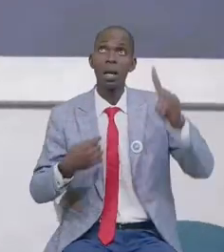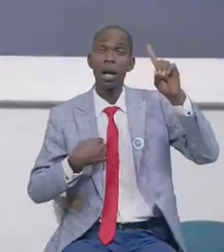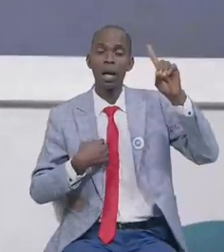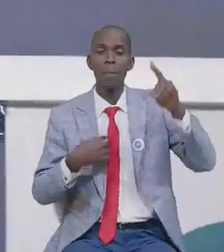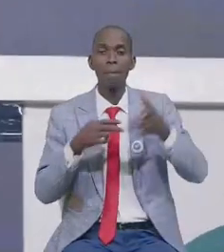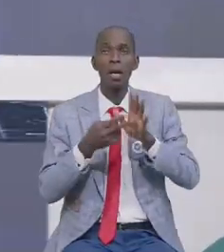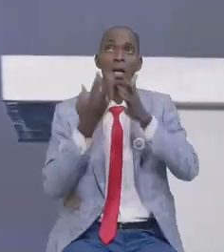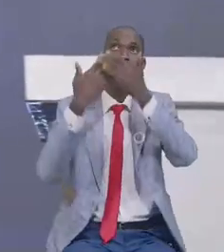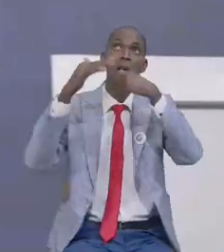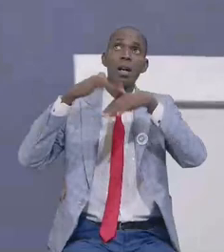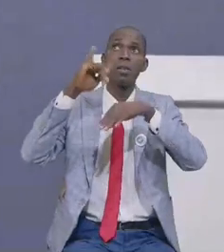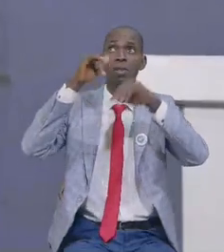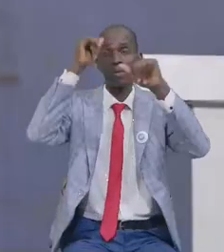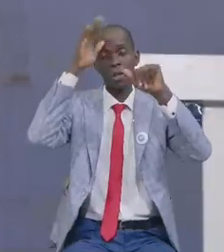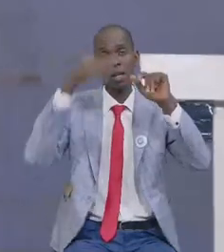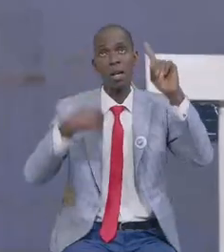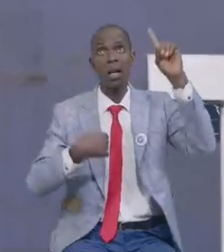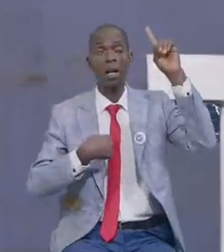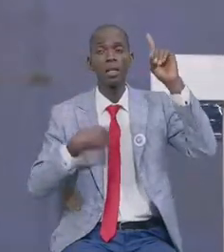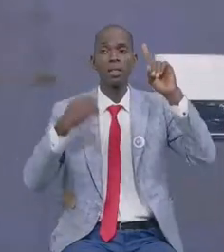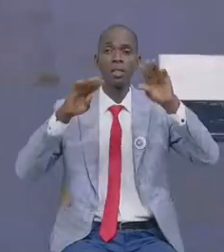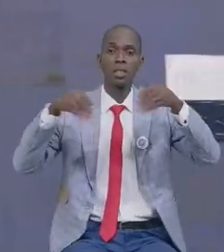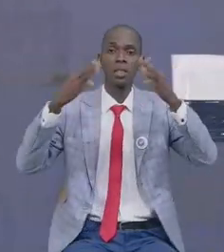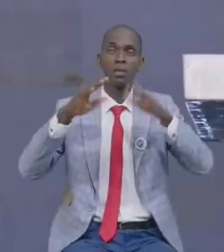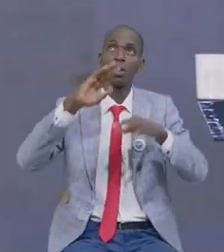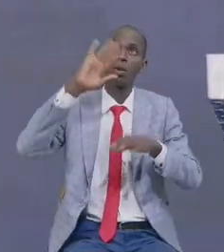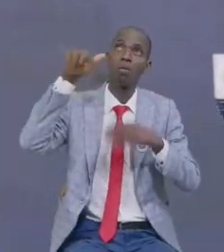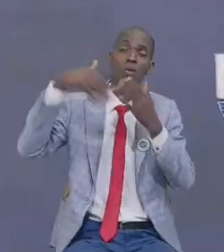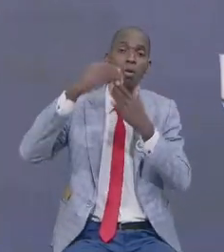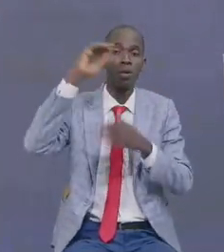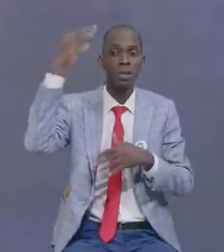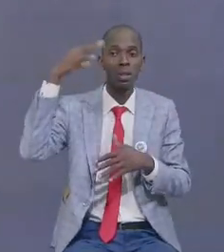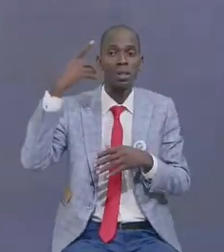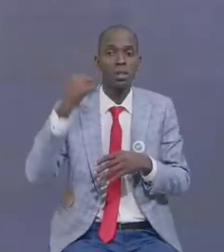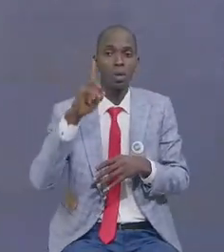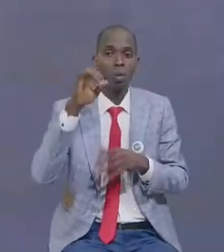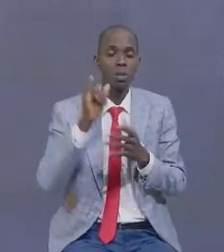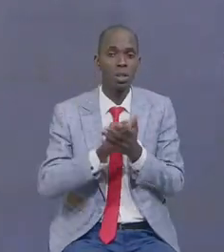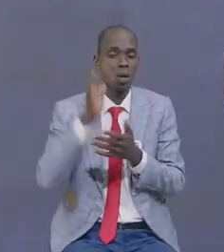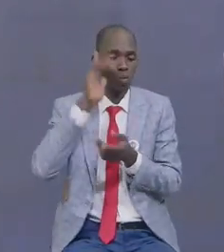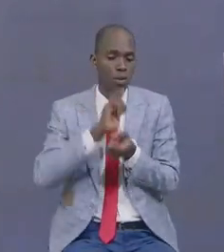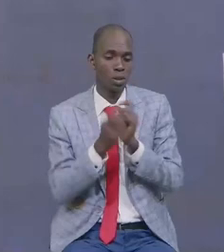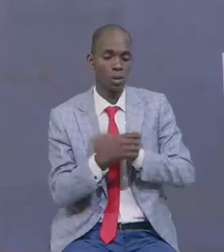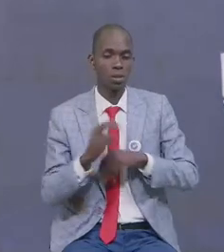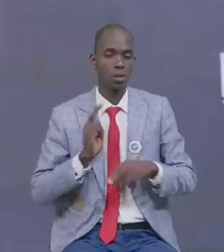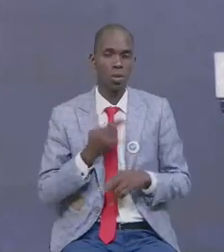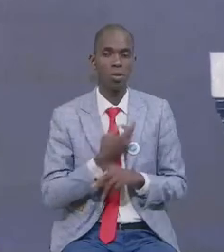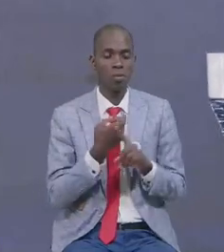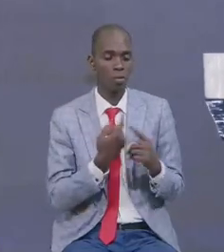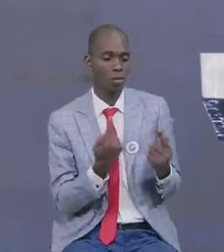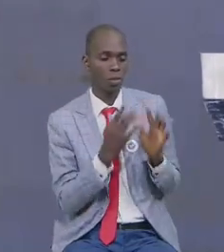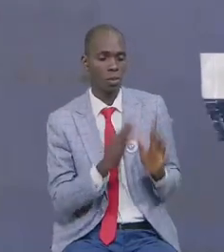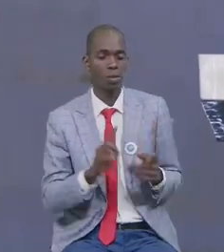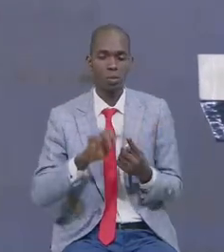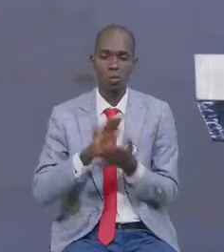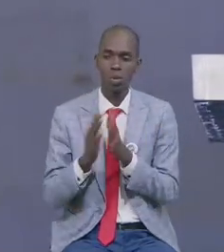Et c'est le donateur de toute grâce qui parle. Et je, celui qui va nous transformer de pécheurs en ses fils, en ses